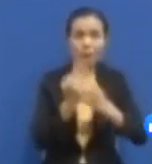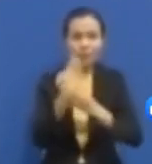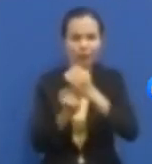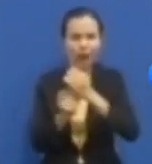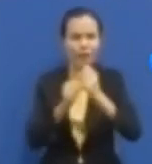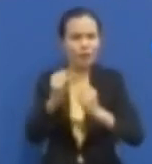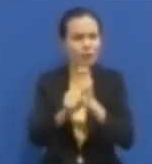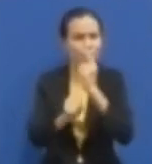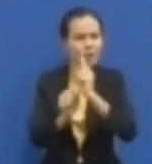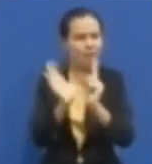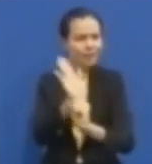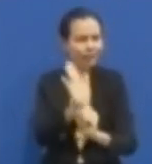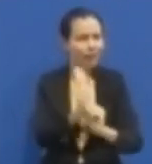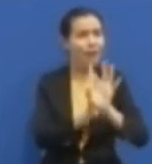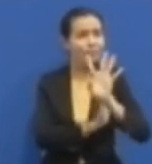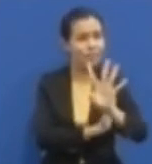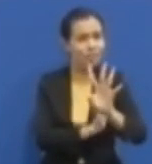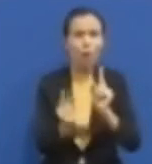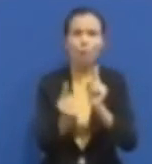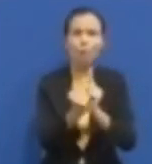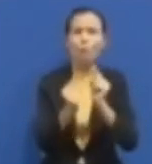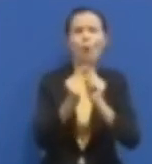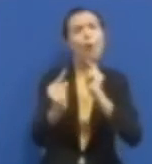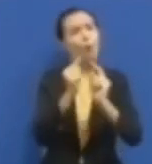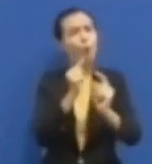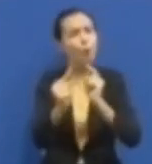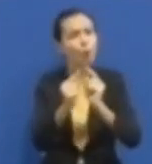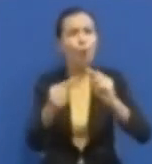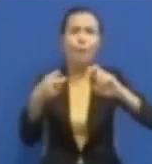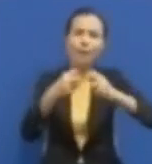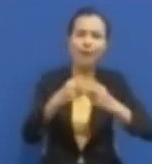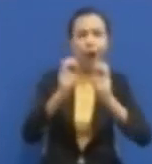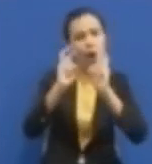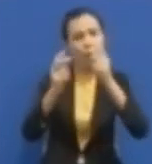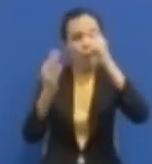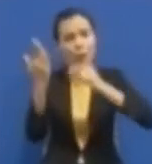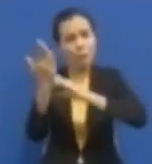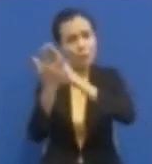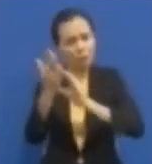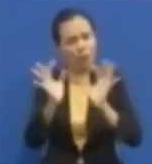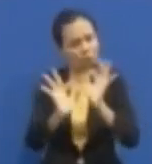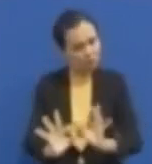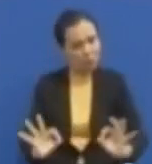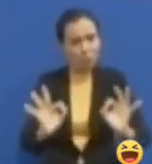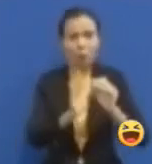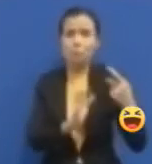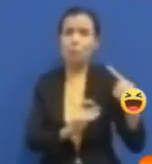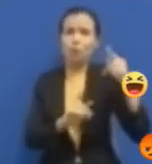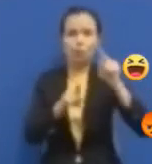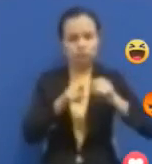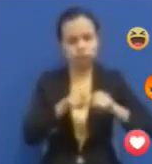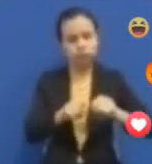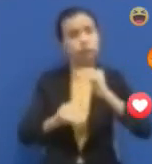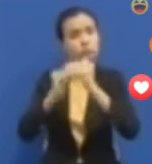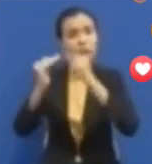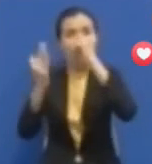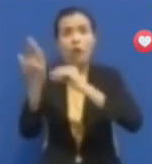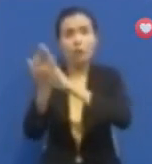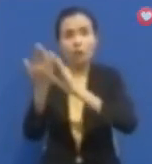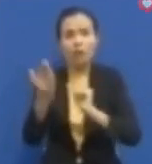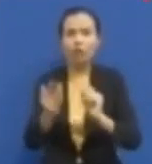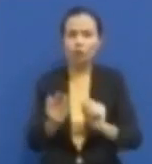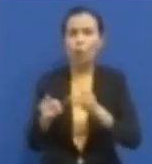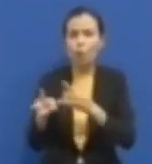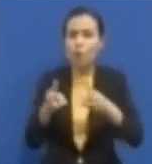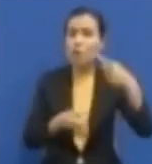งมาพูดเรื่องของชาติบ้านเมืองที่สำคัญเป็นเรื่องที่สำคัญมากแล้วก็จะเป็นประโยชน์ต่อการขับเคลื่อนประเทศถ้าเรามีทัศน